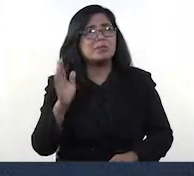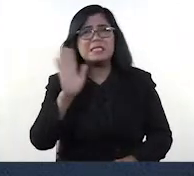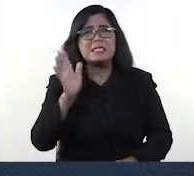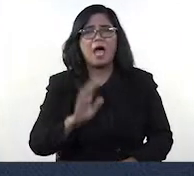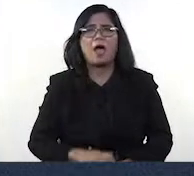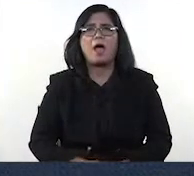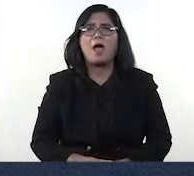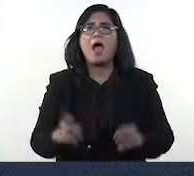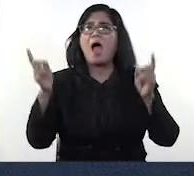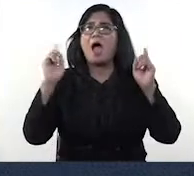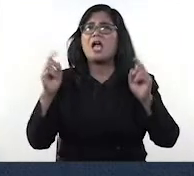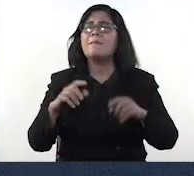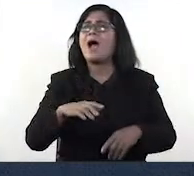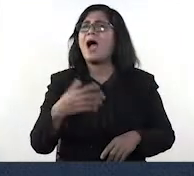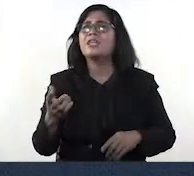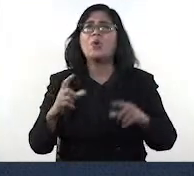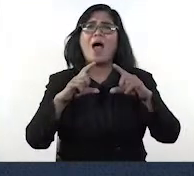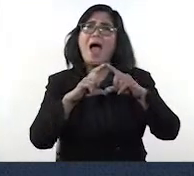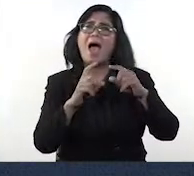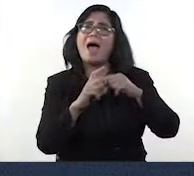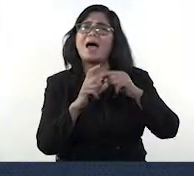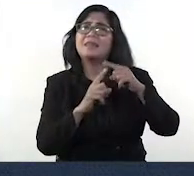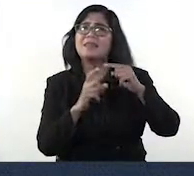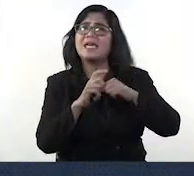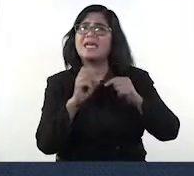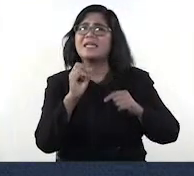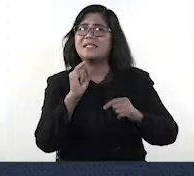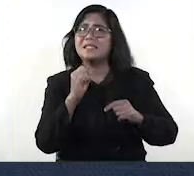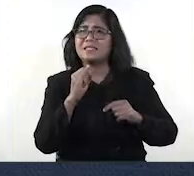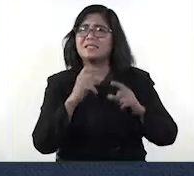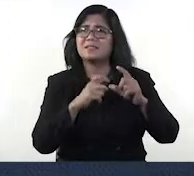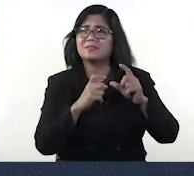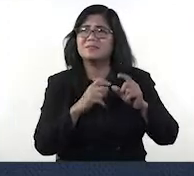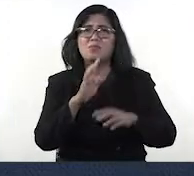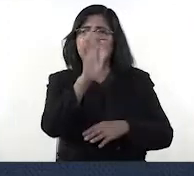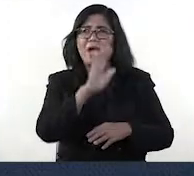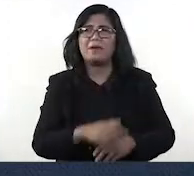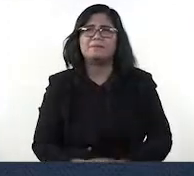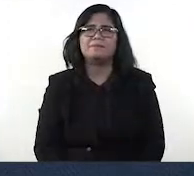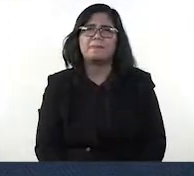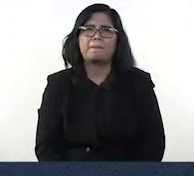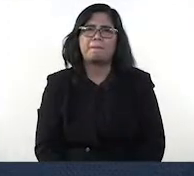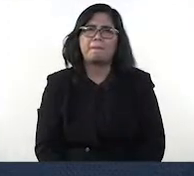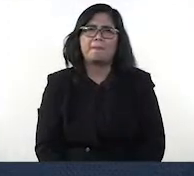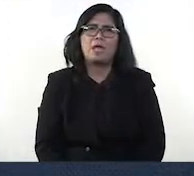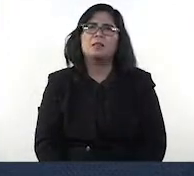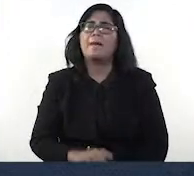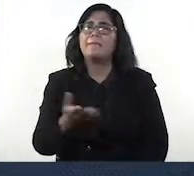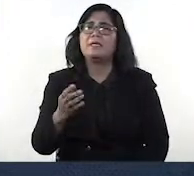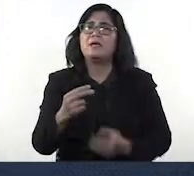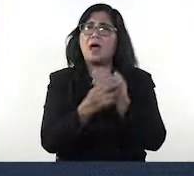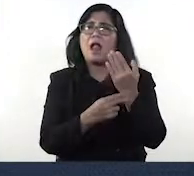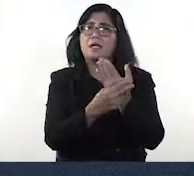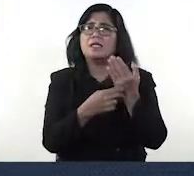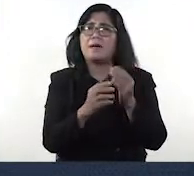Tuhan beragama atau atheis Hai tapi Alkitab sudah mengajarkan kita